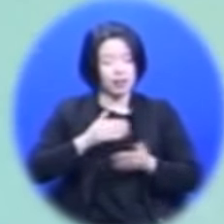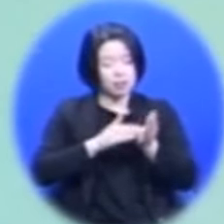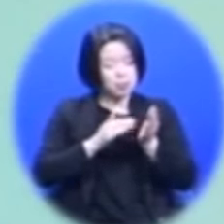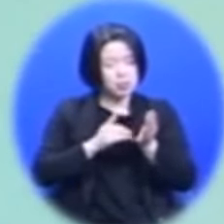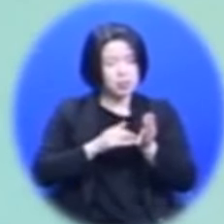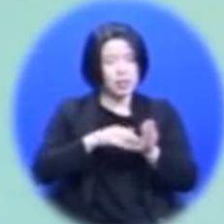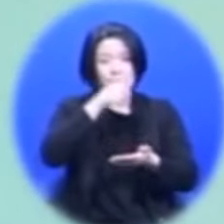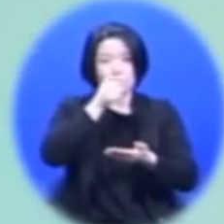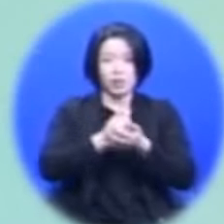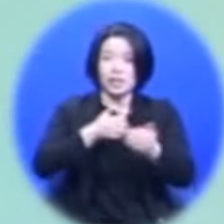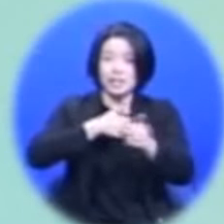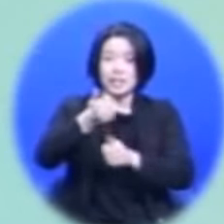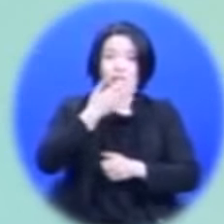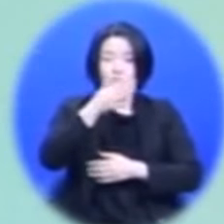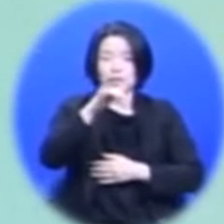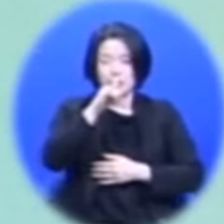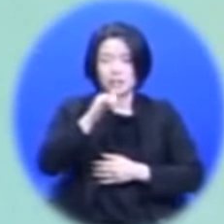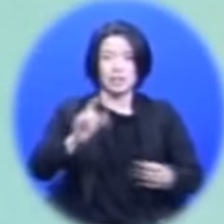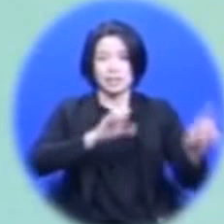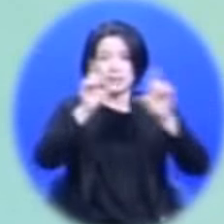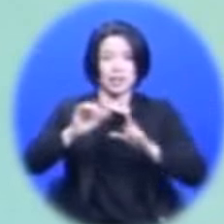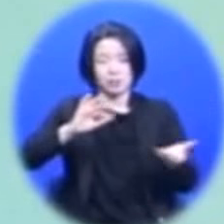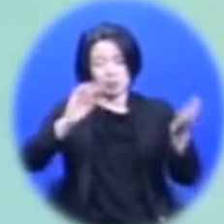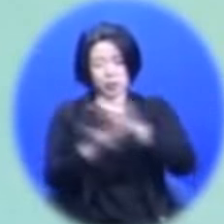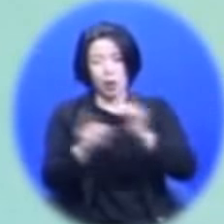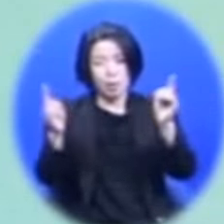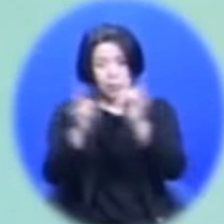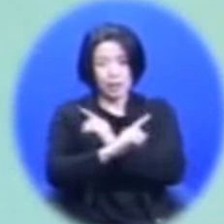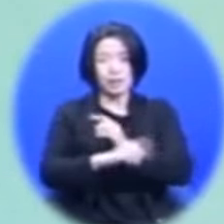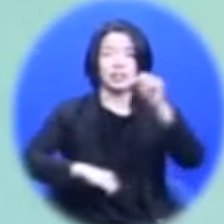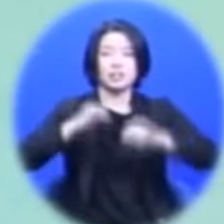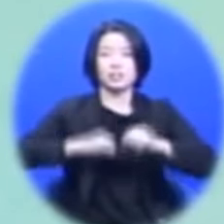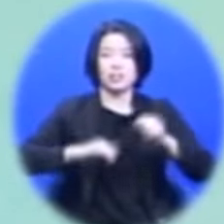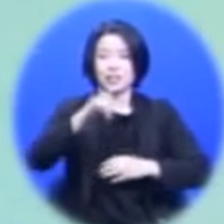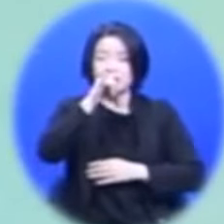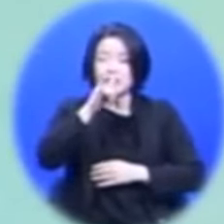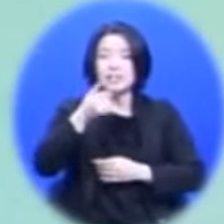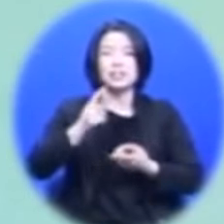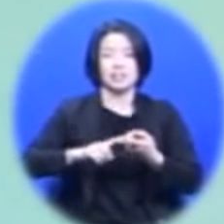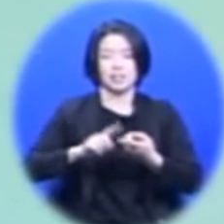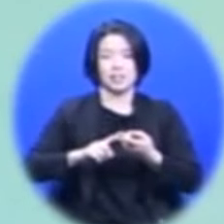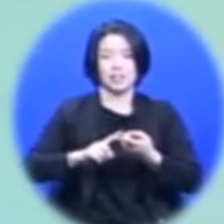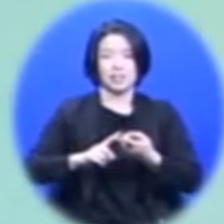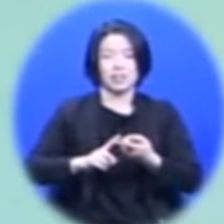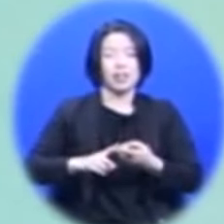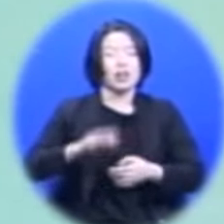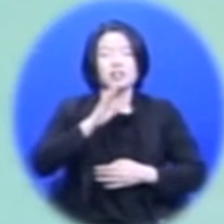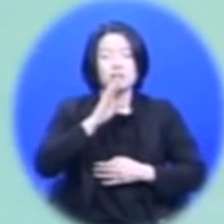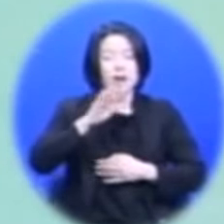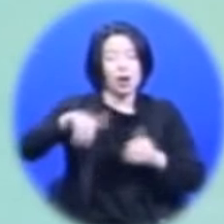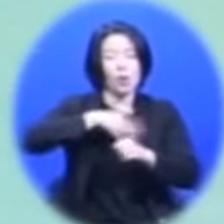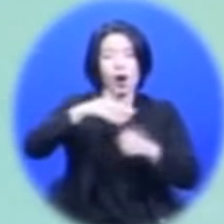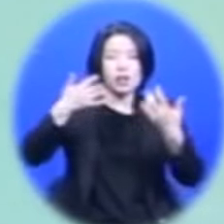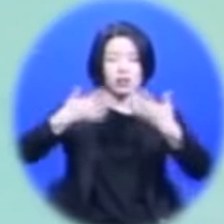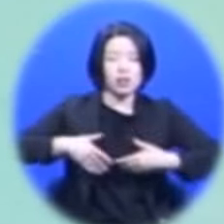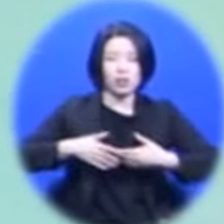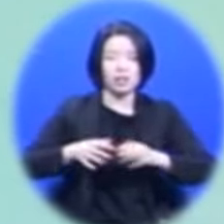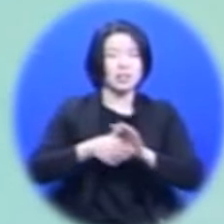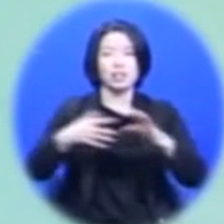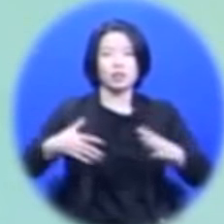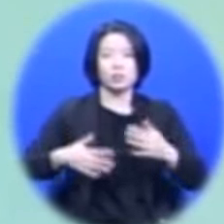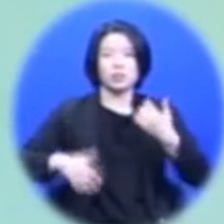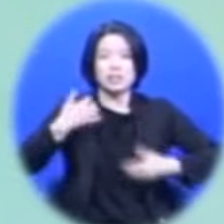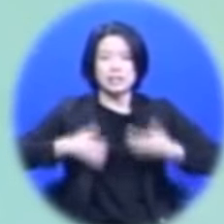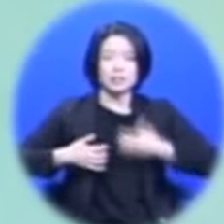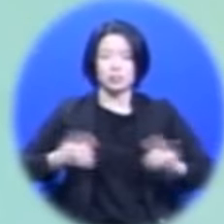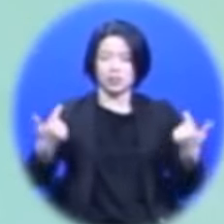수 있게 된 건지, 삶이 진짜 뒤집어지고 바뀌어지는 역사가 오는지, 정말 환경, 여건 상관없는 충만한 기쁨이 정말